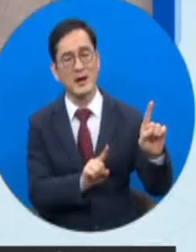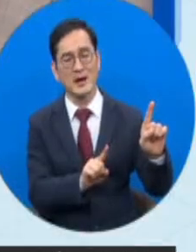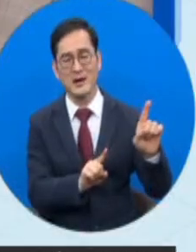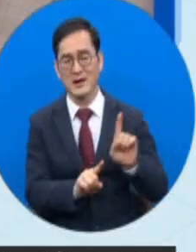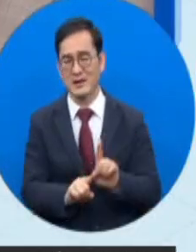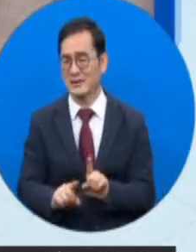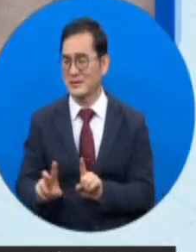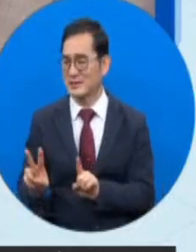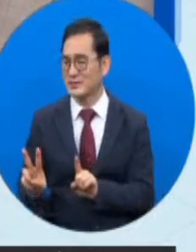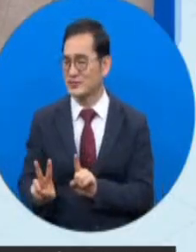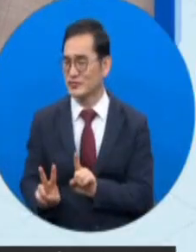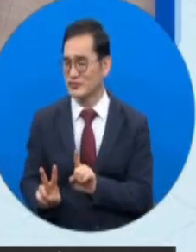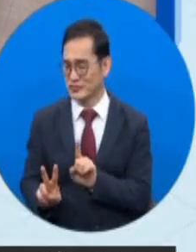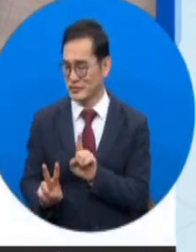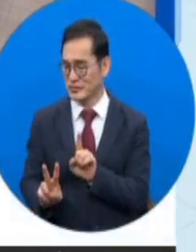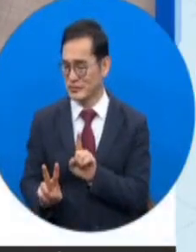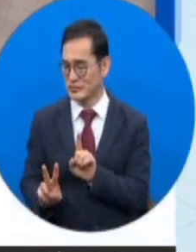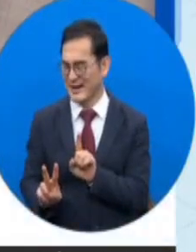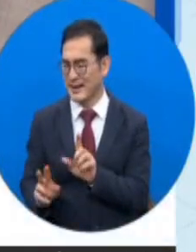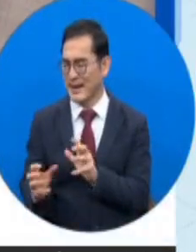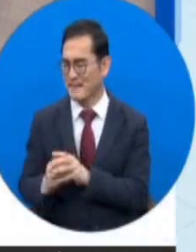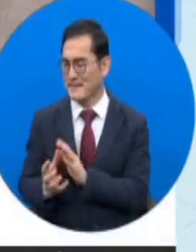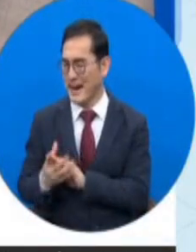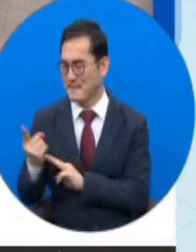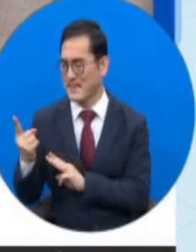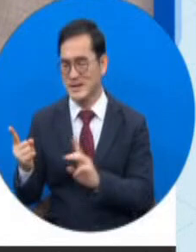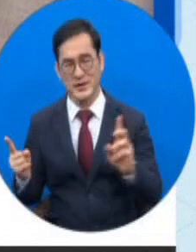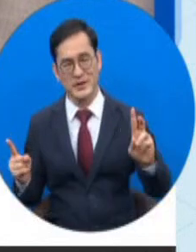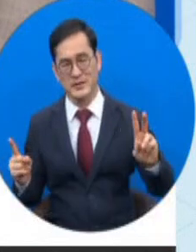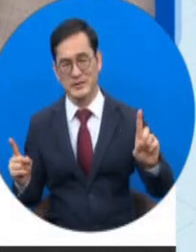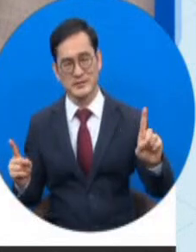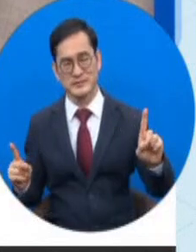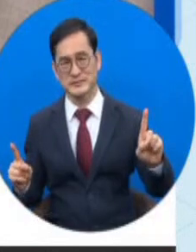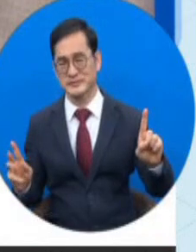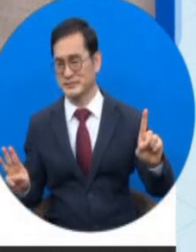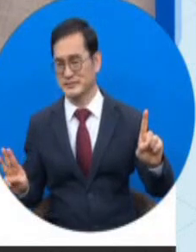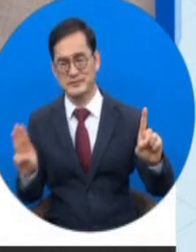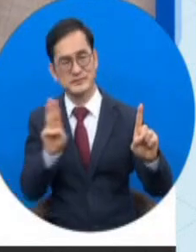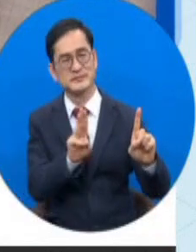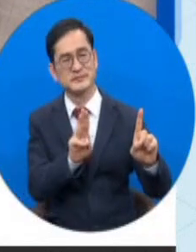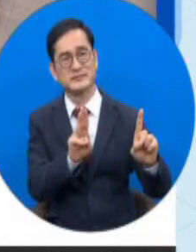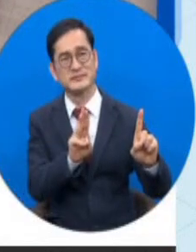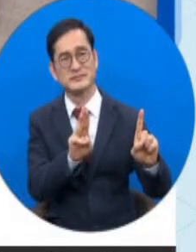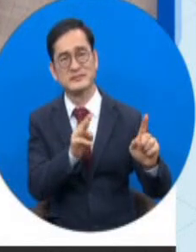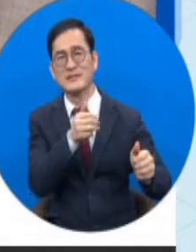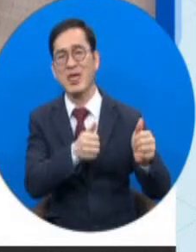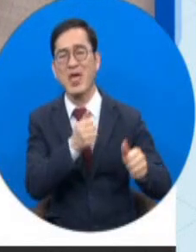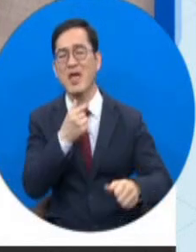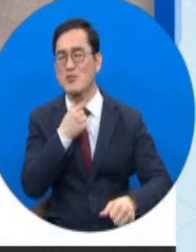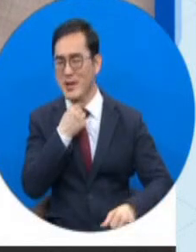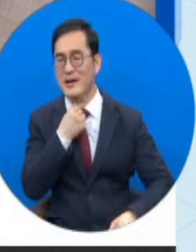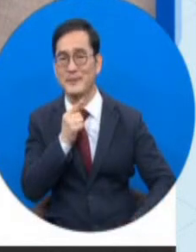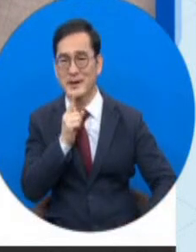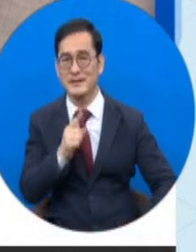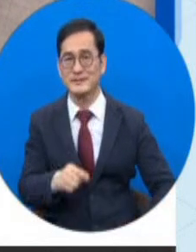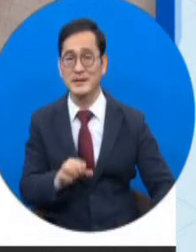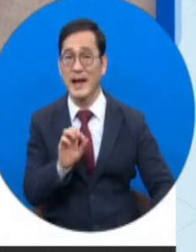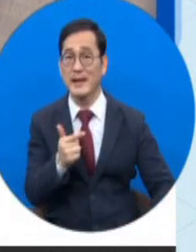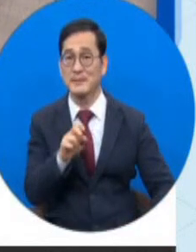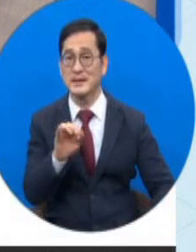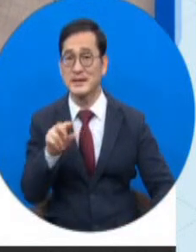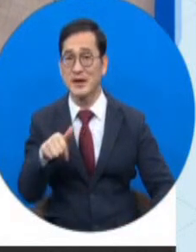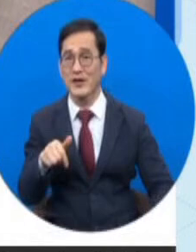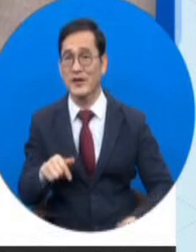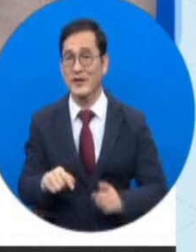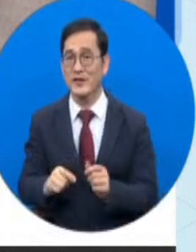한번 우리끼리 라도 이 3명의 주제들 만이라도 한번 단위를 일어 보자 라는 건데 사실 안민 서브원 같은 경우에는 본인이